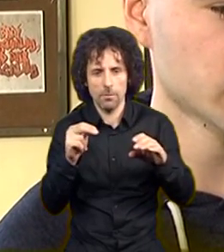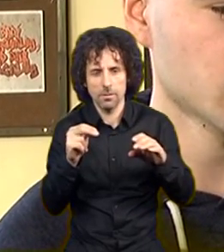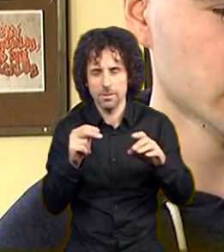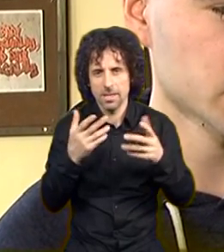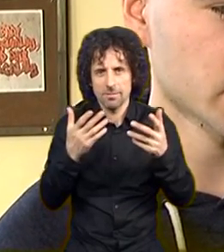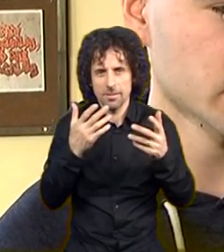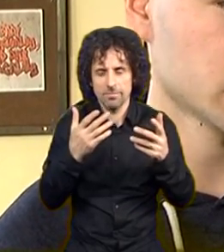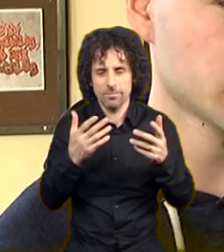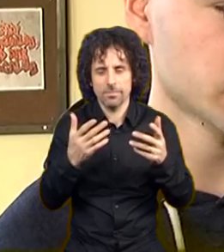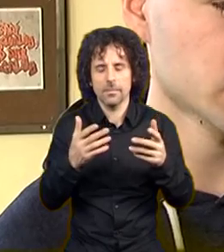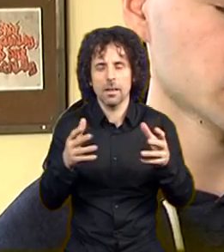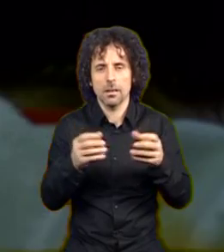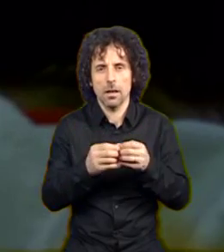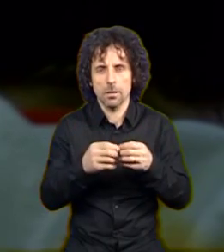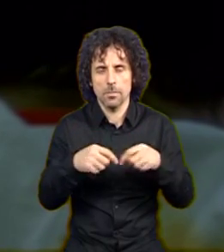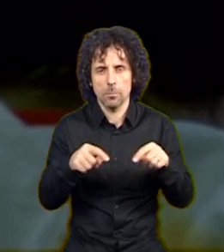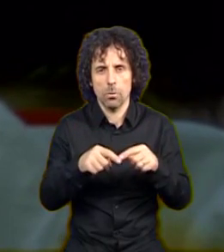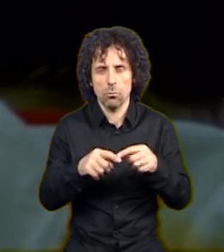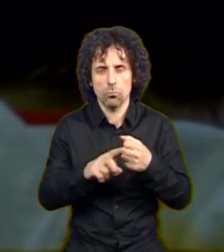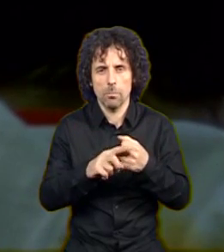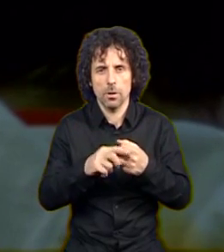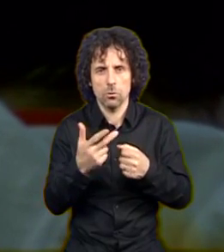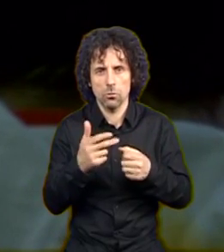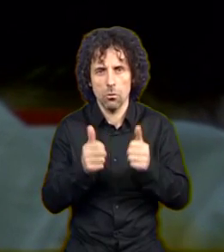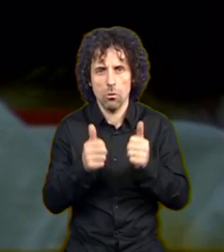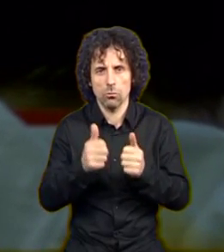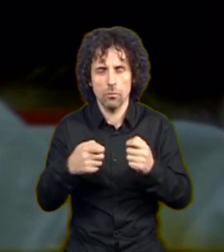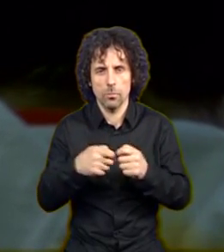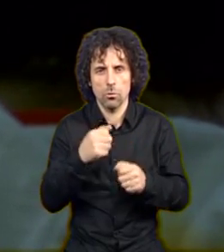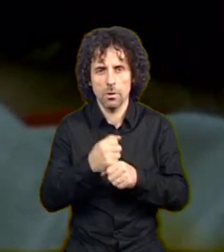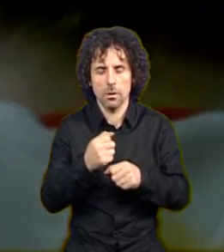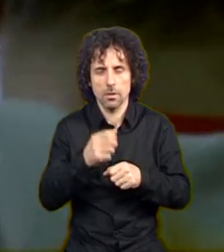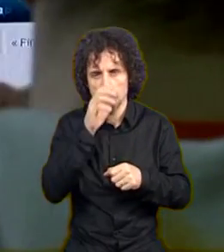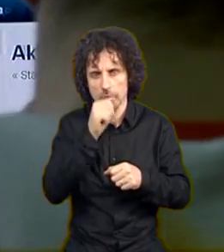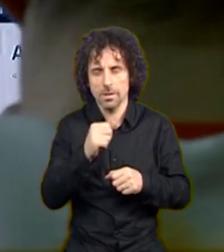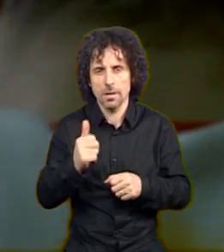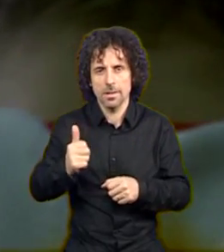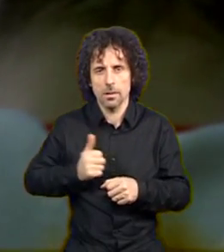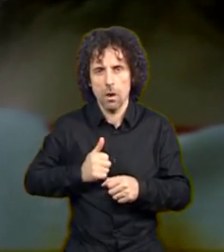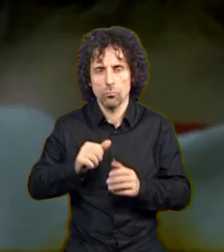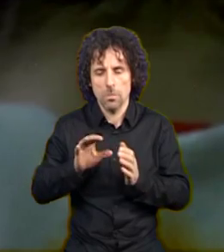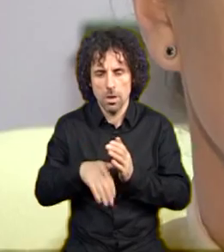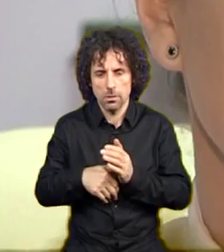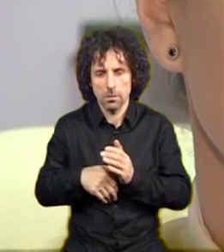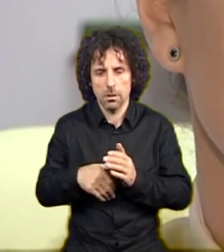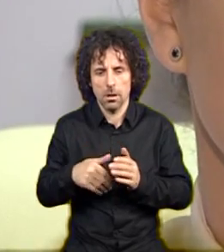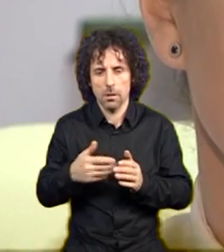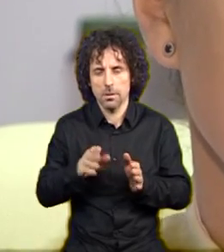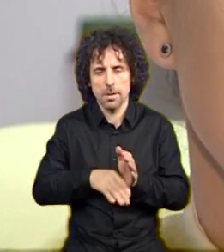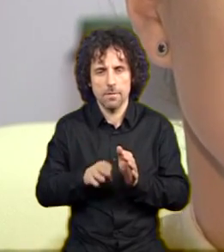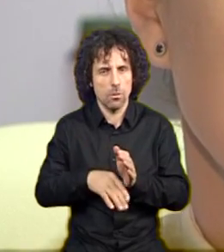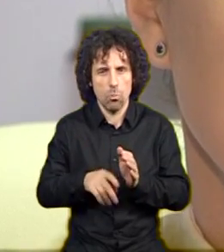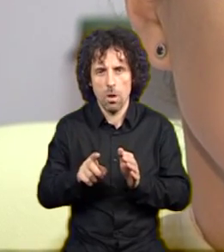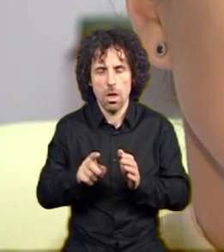potrzeba żadnych umiejętności hakerskich, żeby przejąć komuś konto. Razem z zespołem szkół nr 3 konkurs współorganizuje Zabrzańska Straż Miejska. To